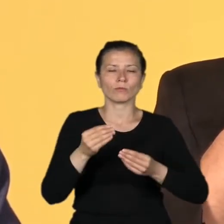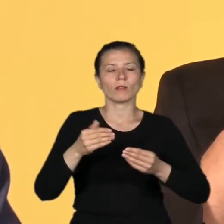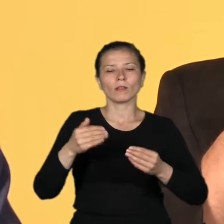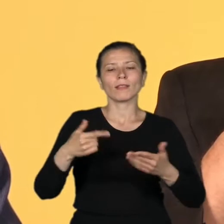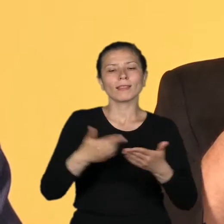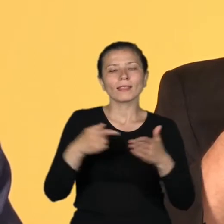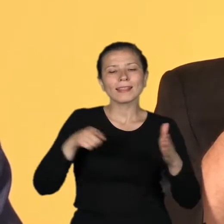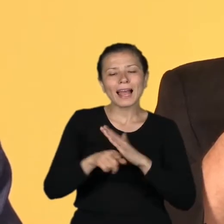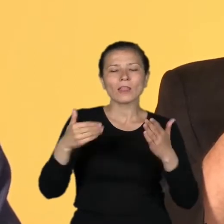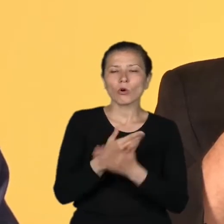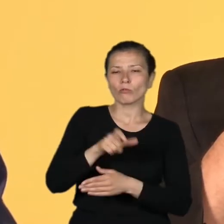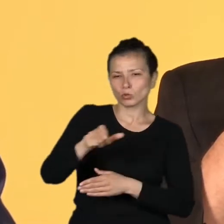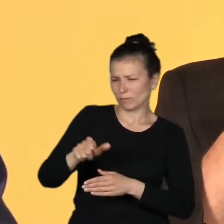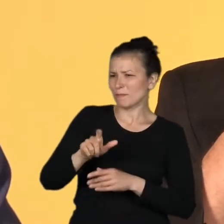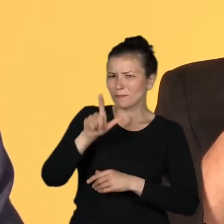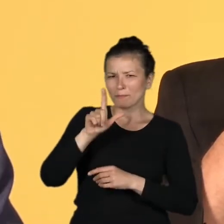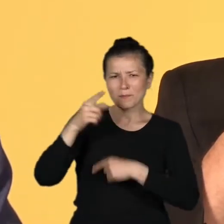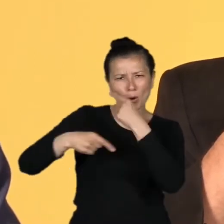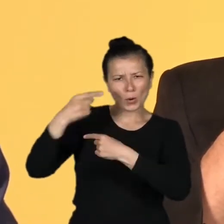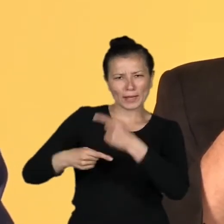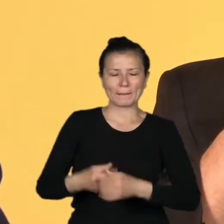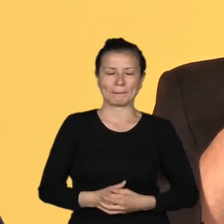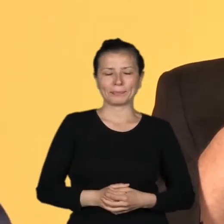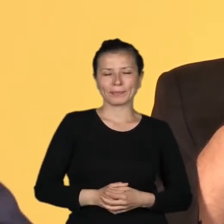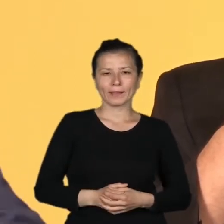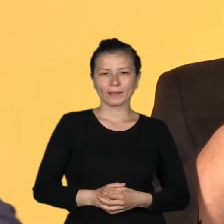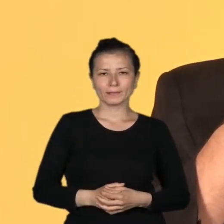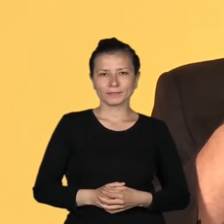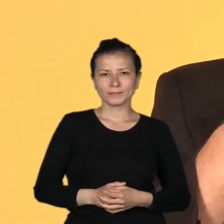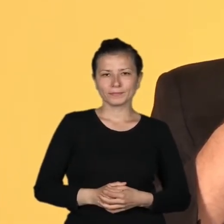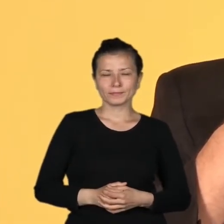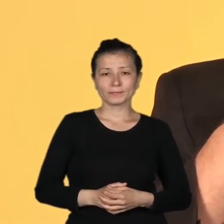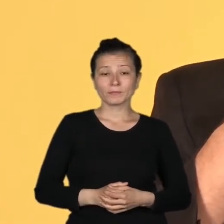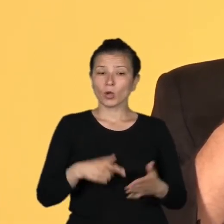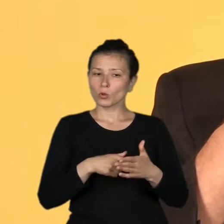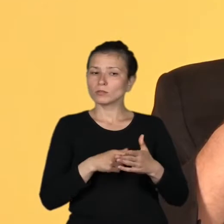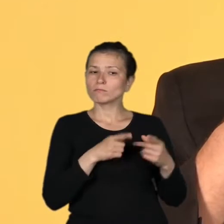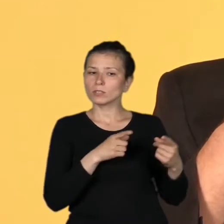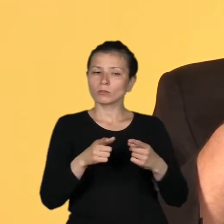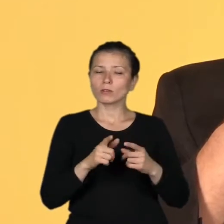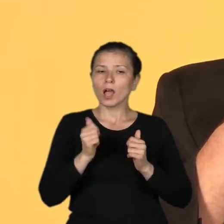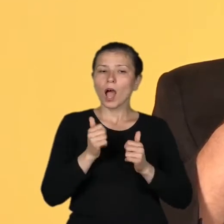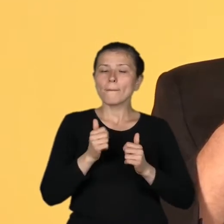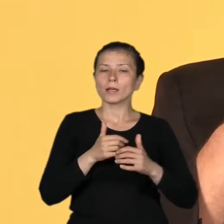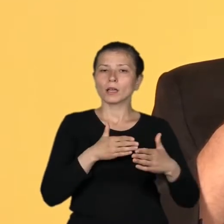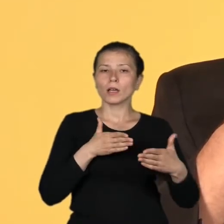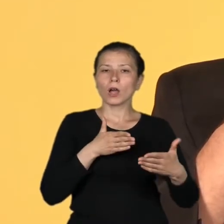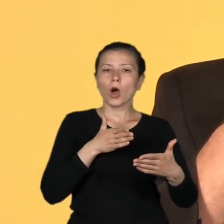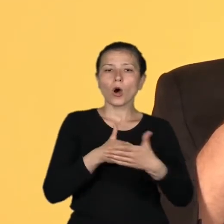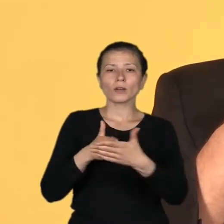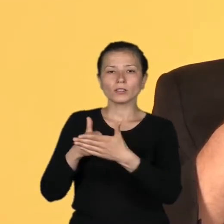potem, możemy tutaj jakby iść w tym kierunku, żeby ograniczać problemy związane